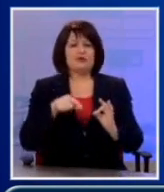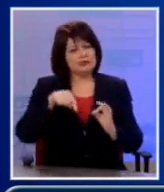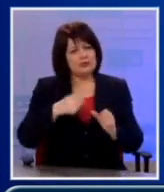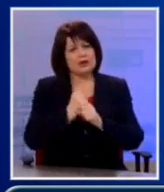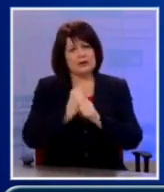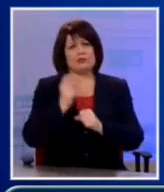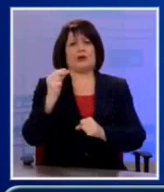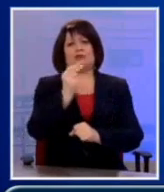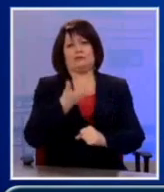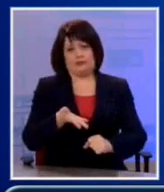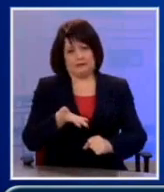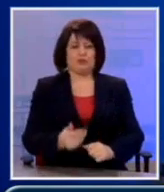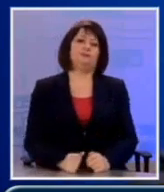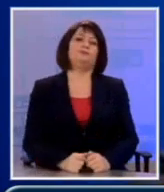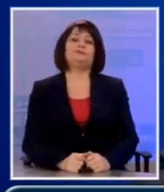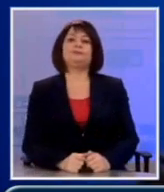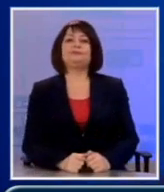κοινοβουλευτικό έργο.